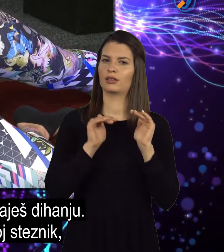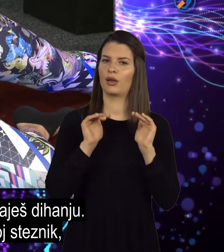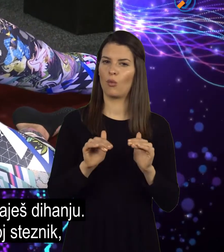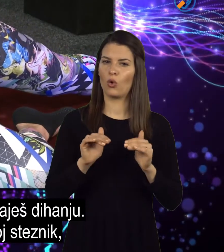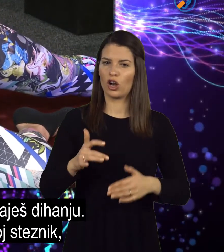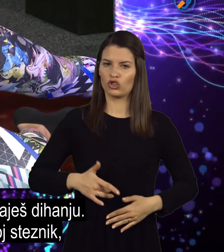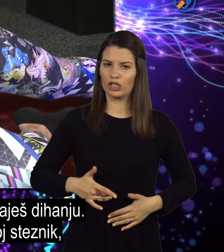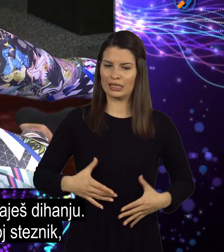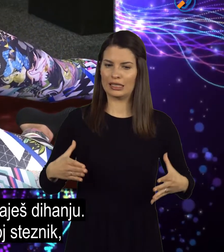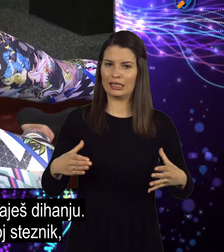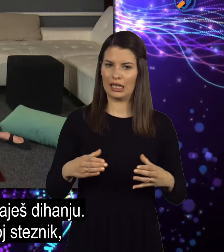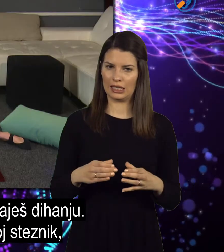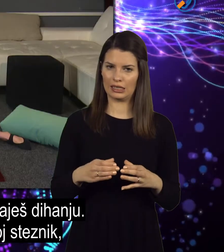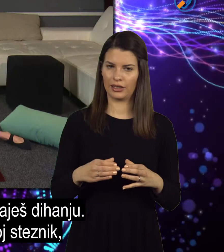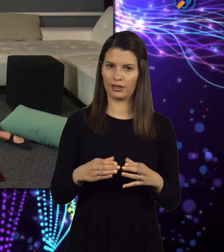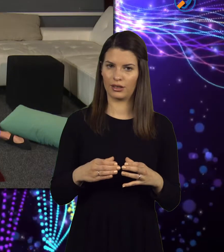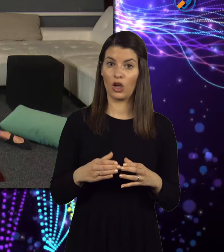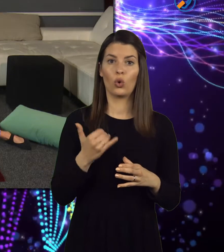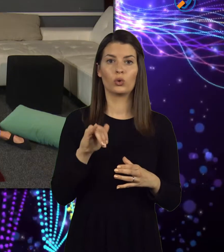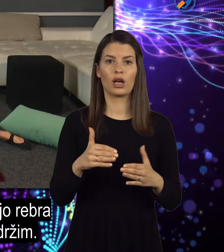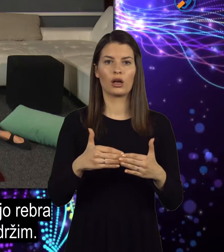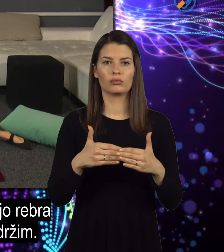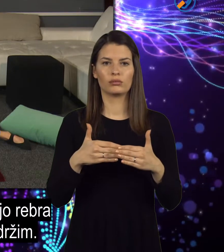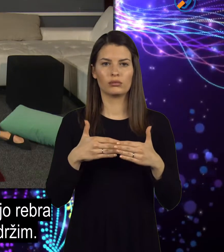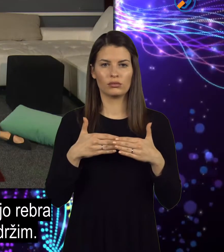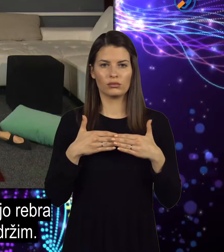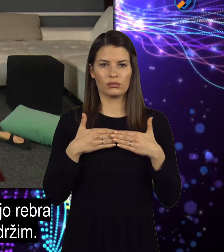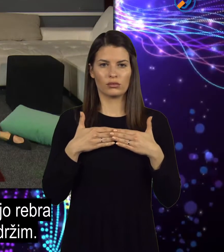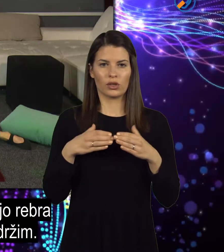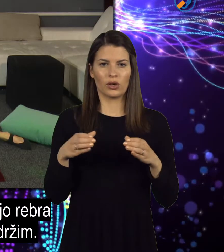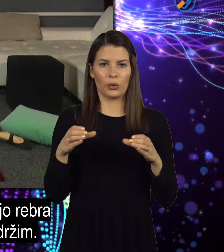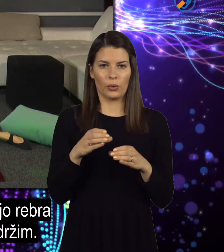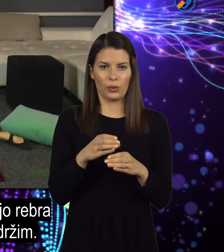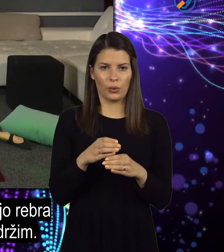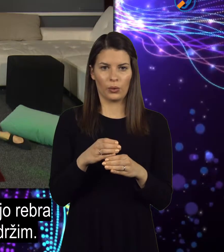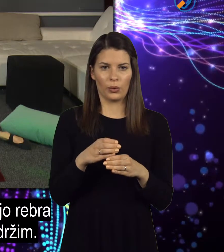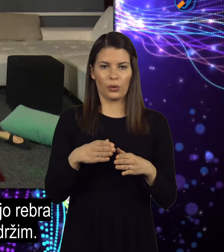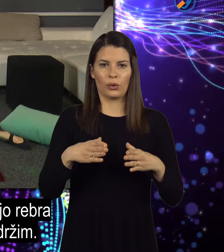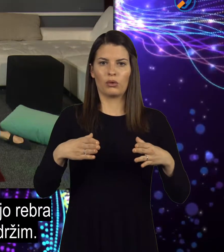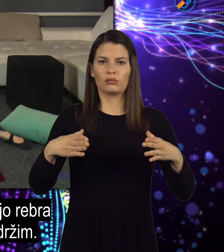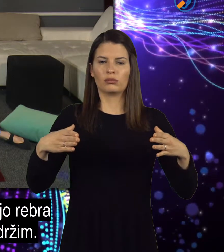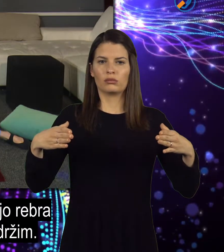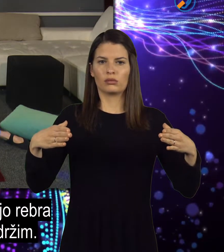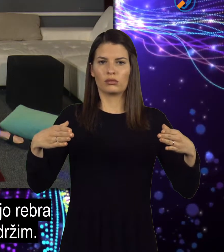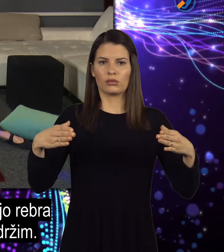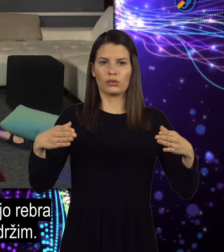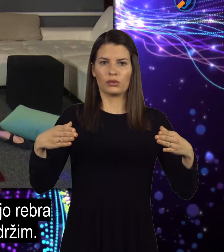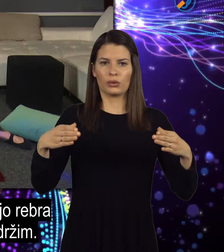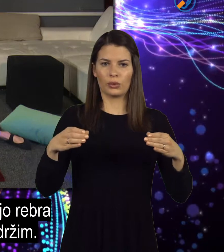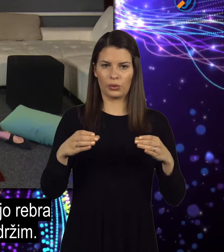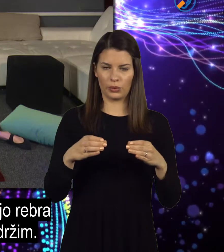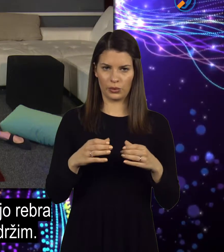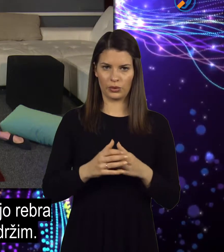Res dihaš v svoj steznik, vsak izdih, grejo rebra not